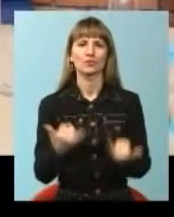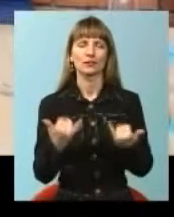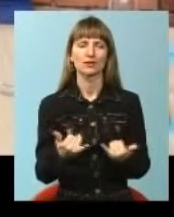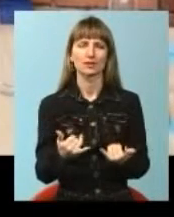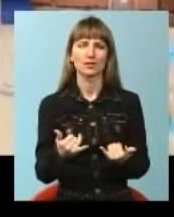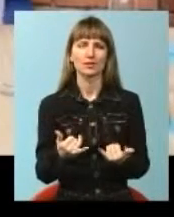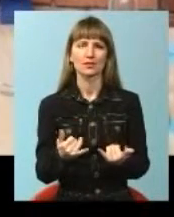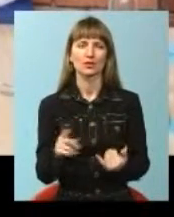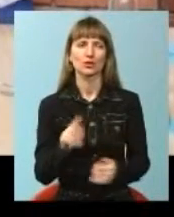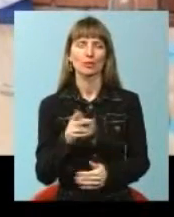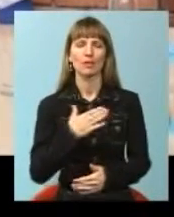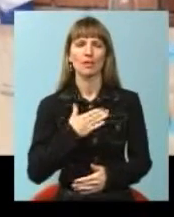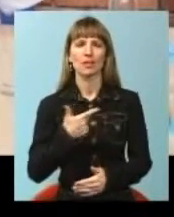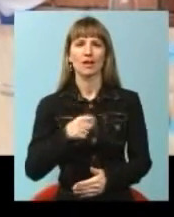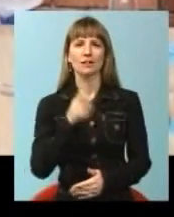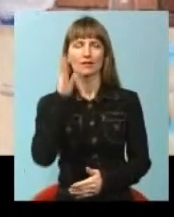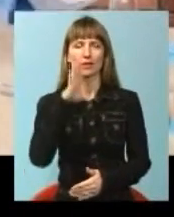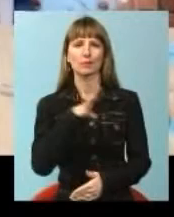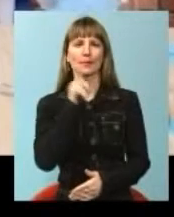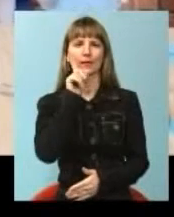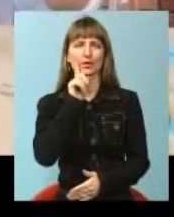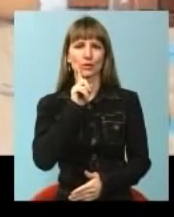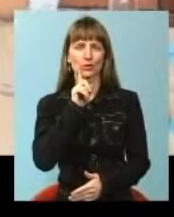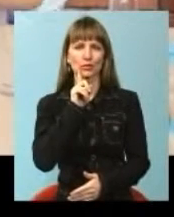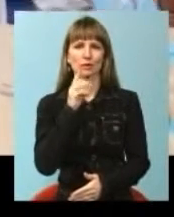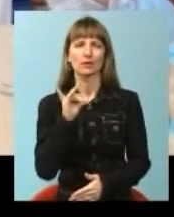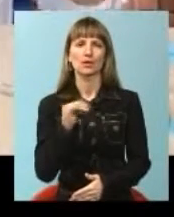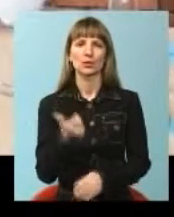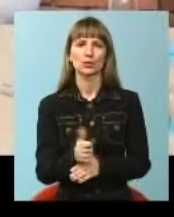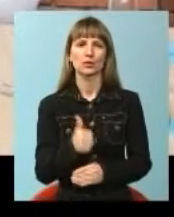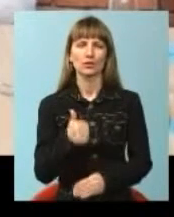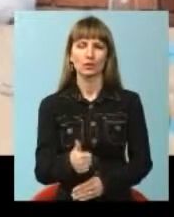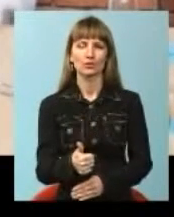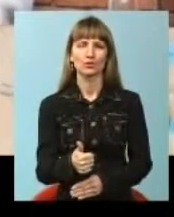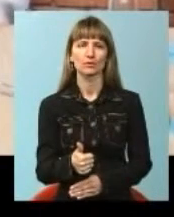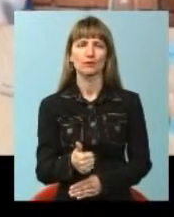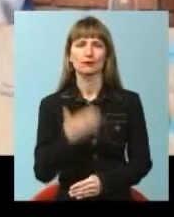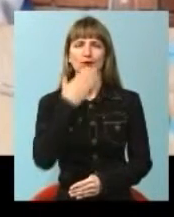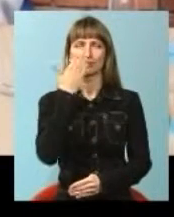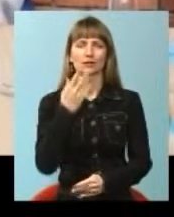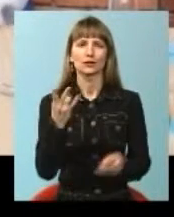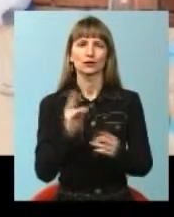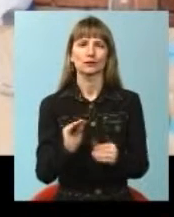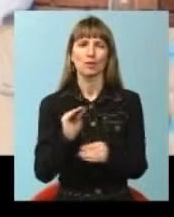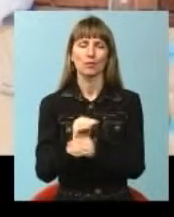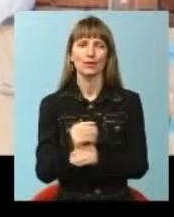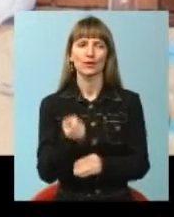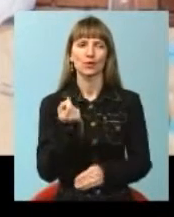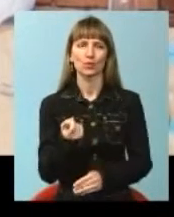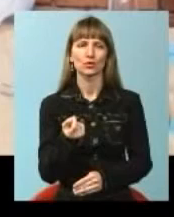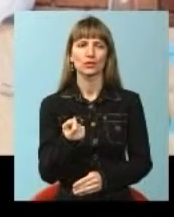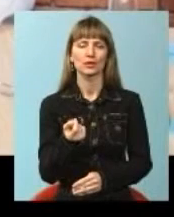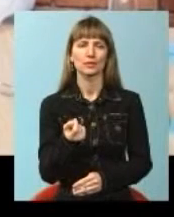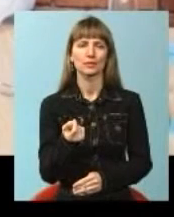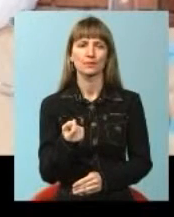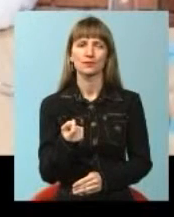щоб наша газована вода була смачною і дуже добре, дуже добре пахло, додамо туди